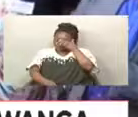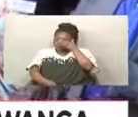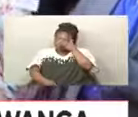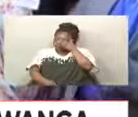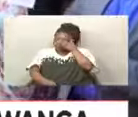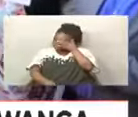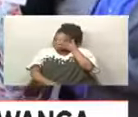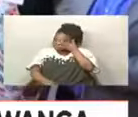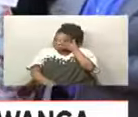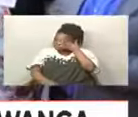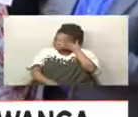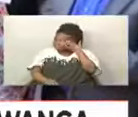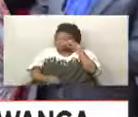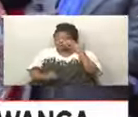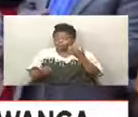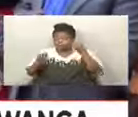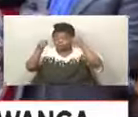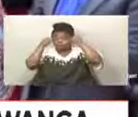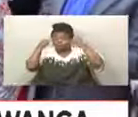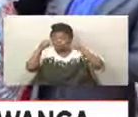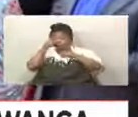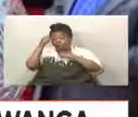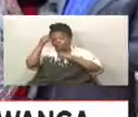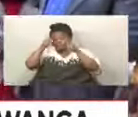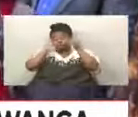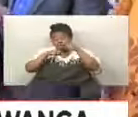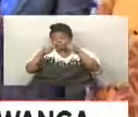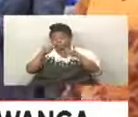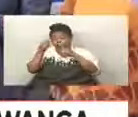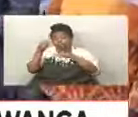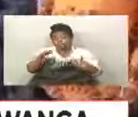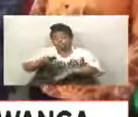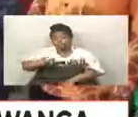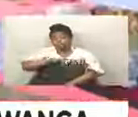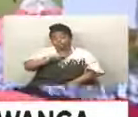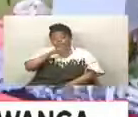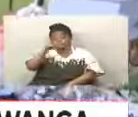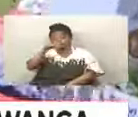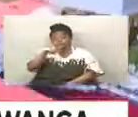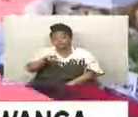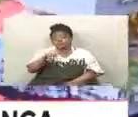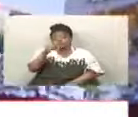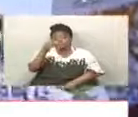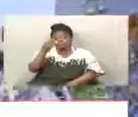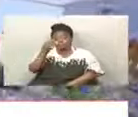President Yoweri Museveni ya kuongoza gidi Reverend Geoffrey Tibenda ya firide kumiaka nsavu mwena